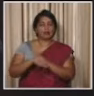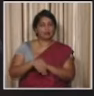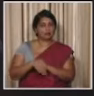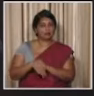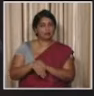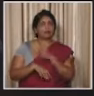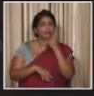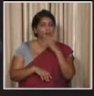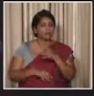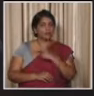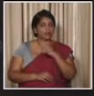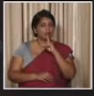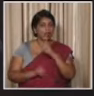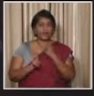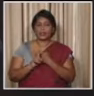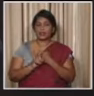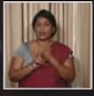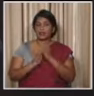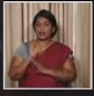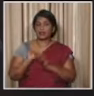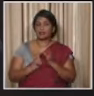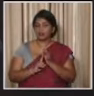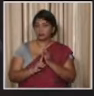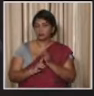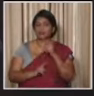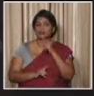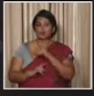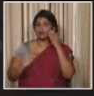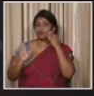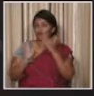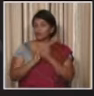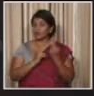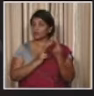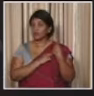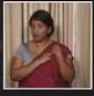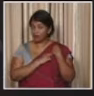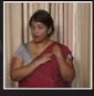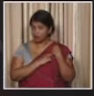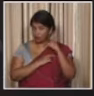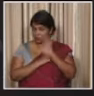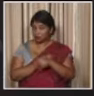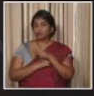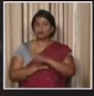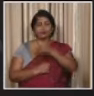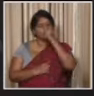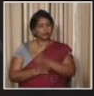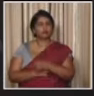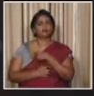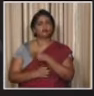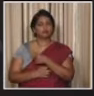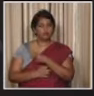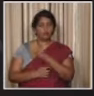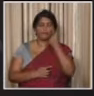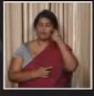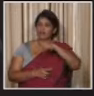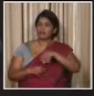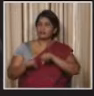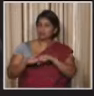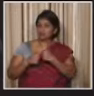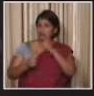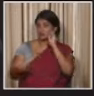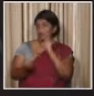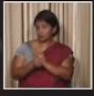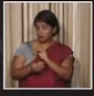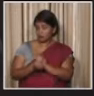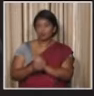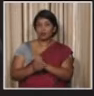තියෙනවා. ඒ නිසා මම කියන්නේ කෙහෙලිය රමුක්කල්ල ඇමතිවරයා ඒ සඳහා වගකීම යුතු නම් අනිවාර්යෙන් ඔහු විශ්වාස භංගයෙන් ආරක්ෂා